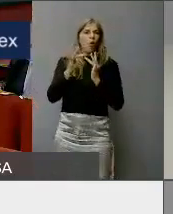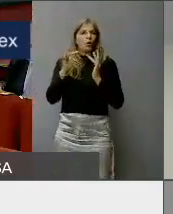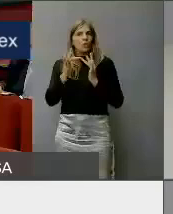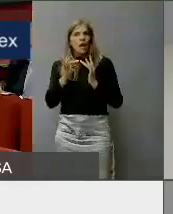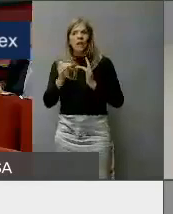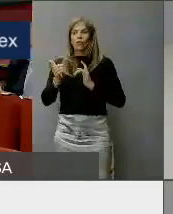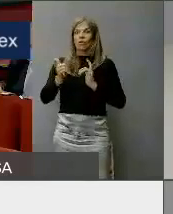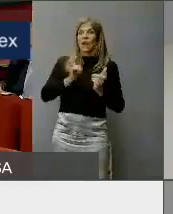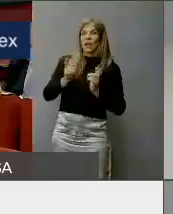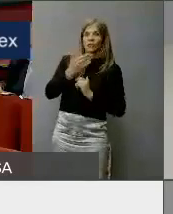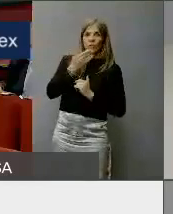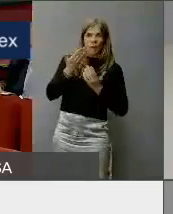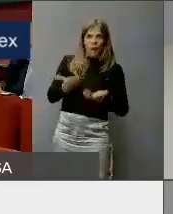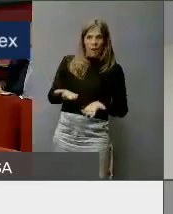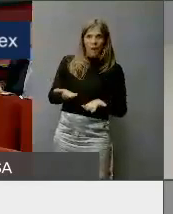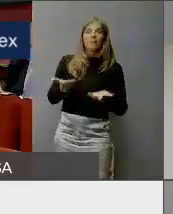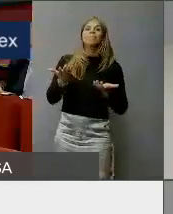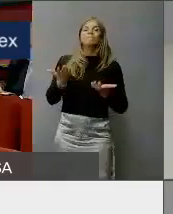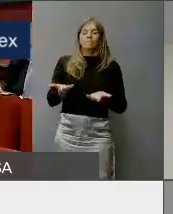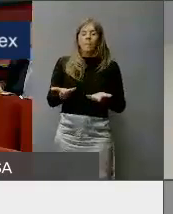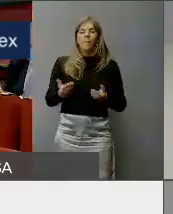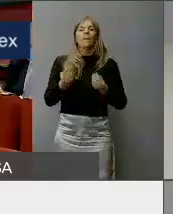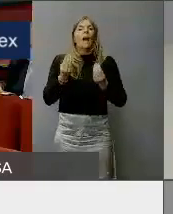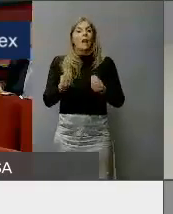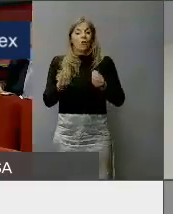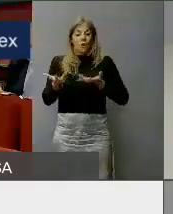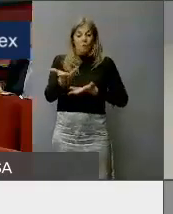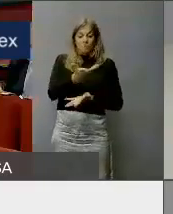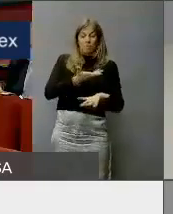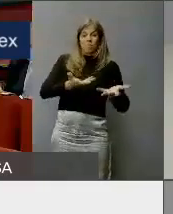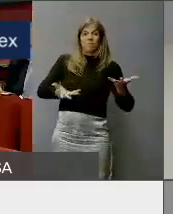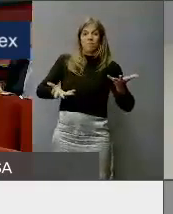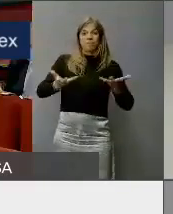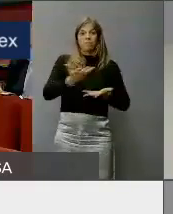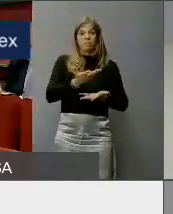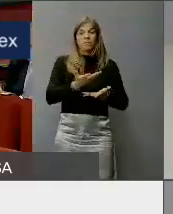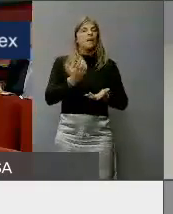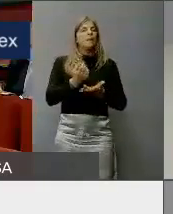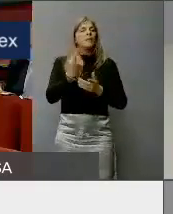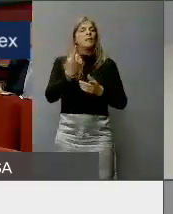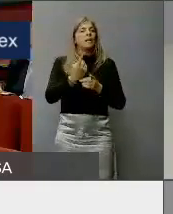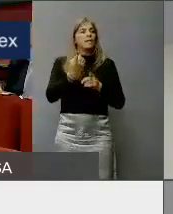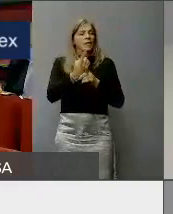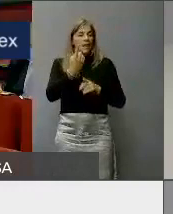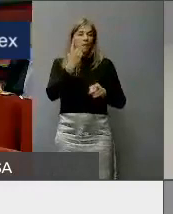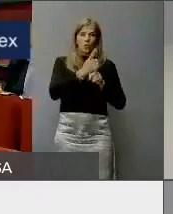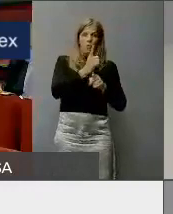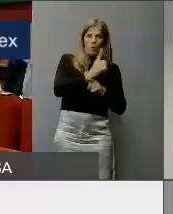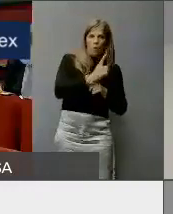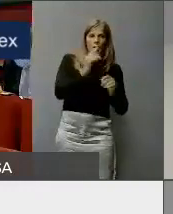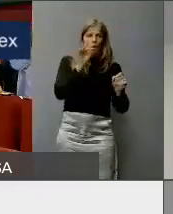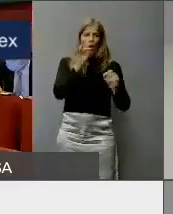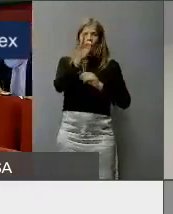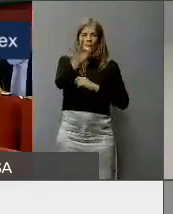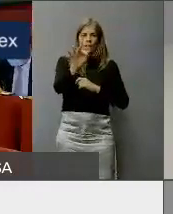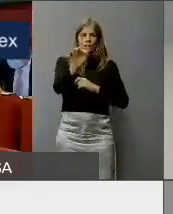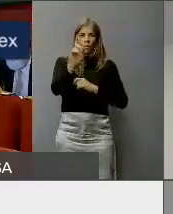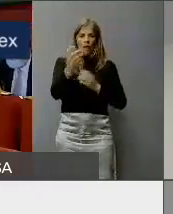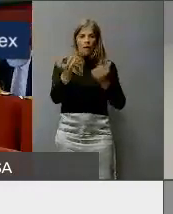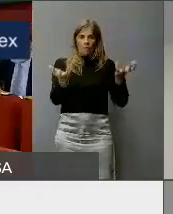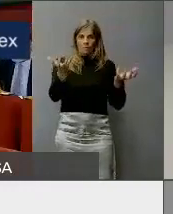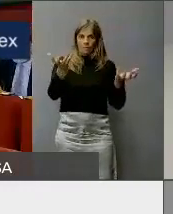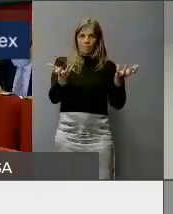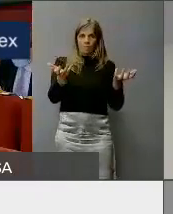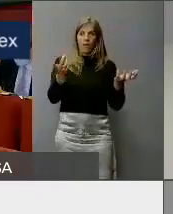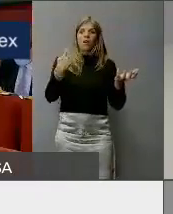sinergia nasce nella forza di sapere dove dobbiamo andare io penso che nella riflessione che abbiamo fatto c'era tutta la